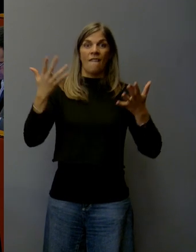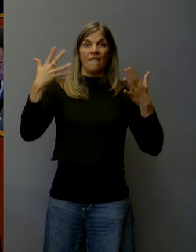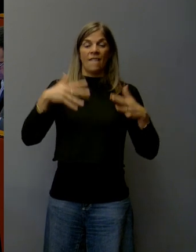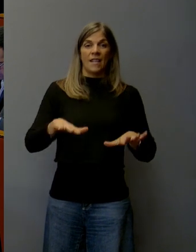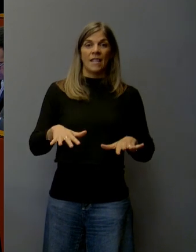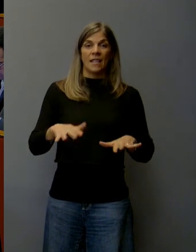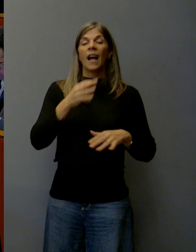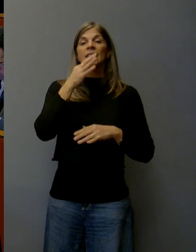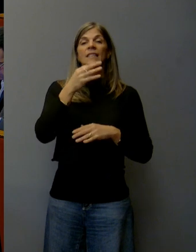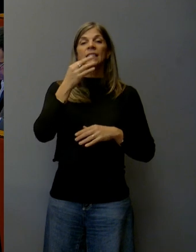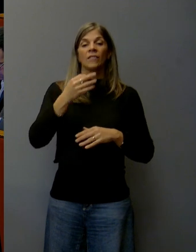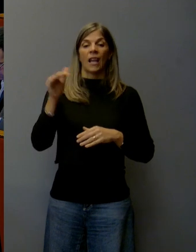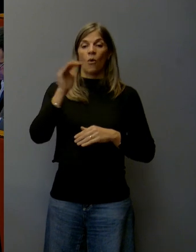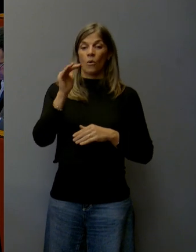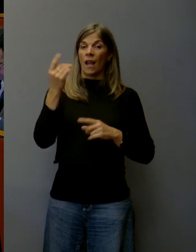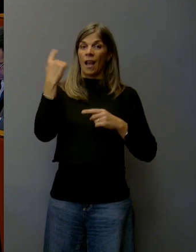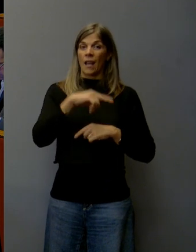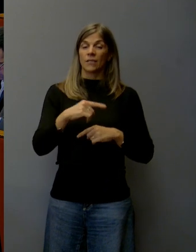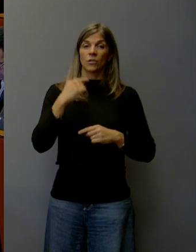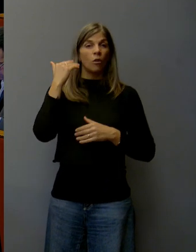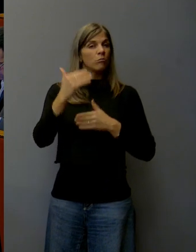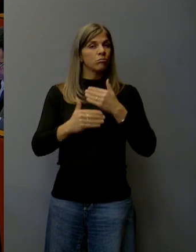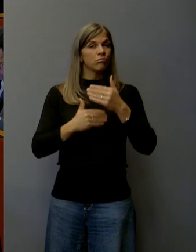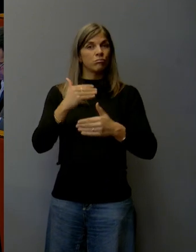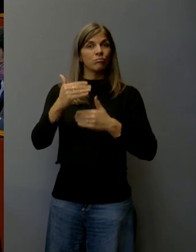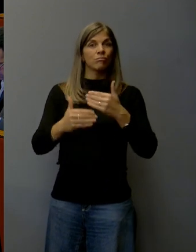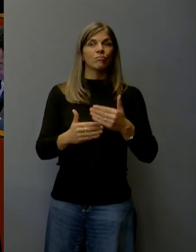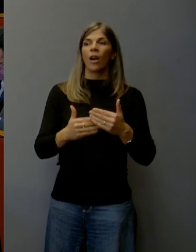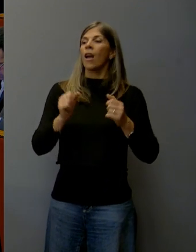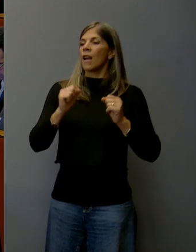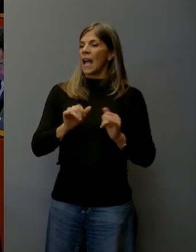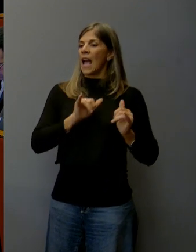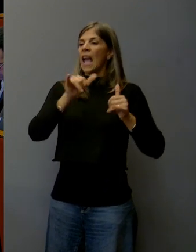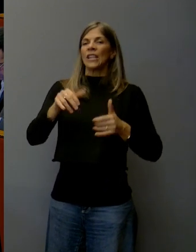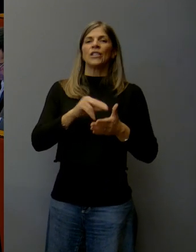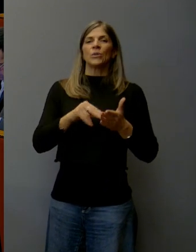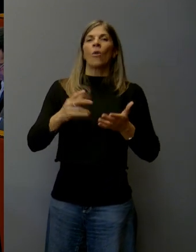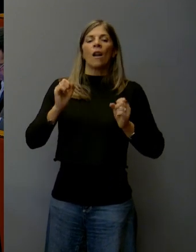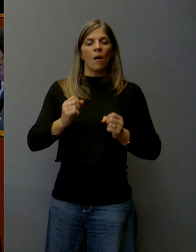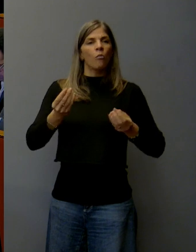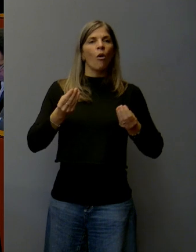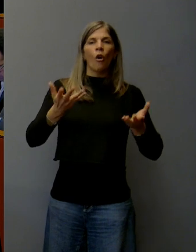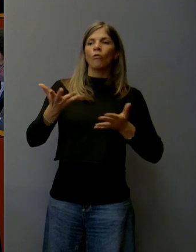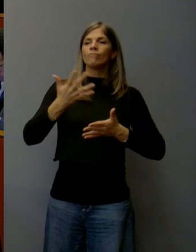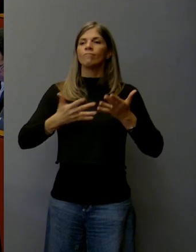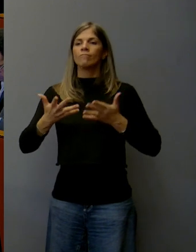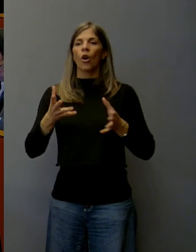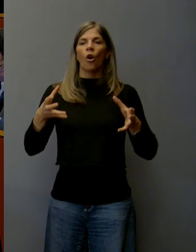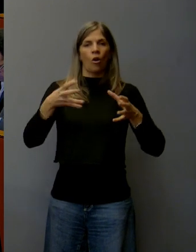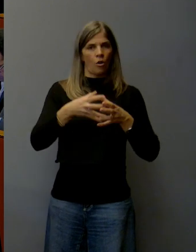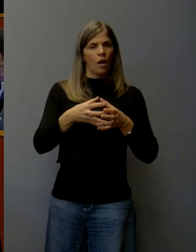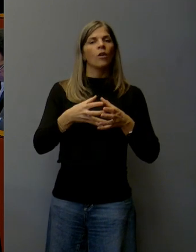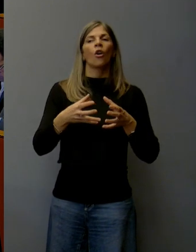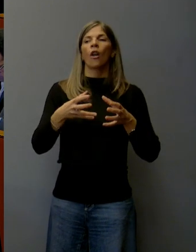nella sua realizzazione porterà un contributo alla collettività stessa alla collettività stessa Anche